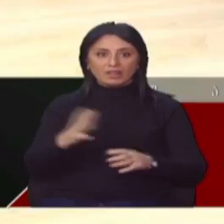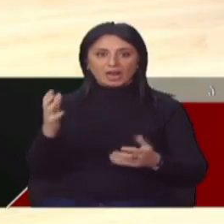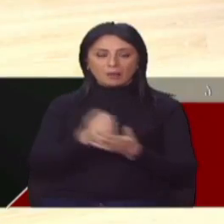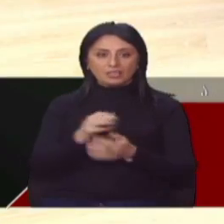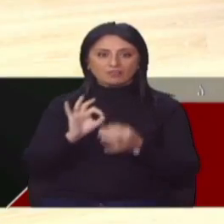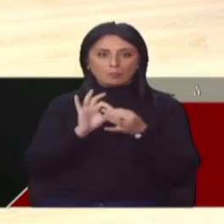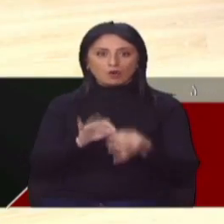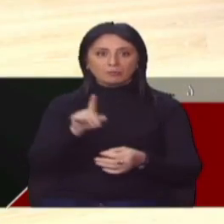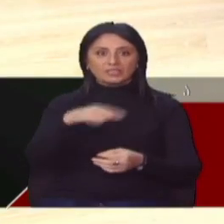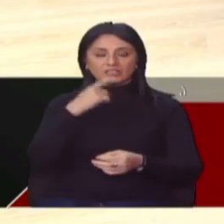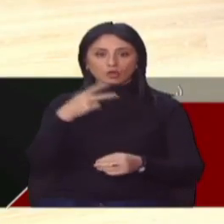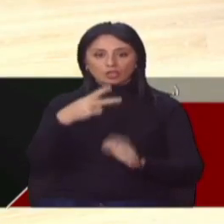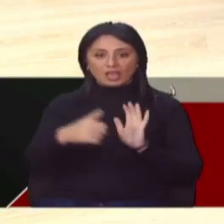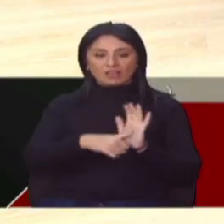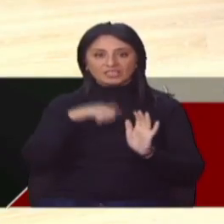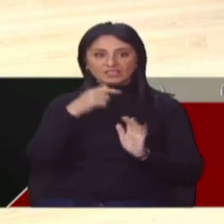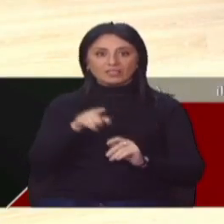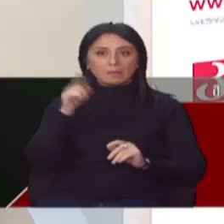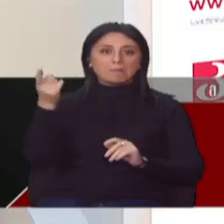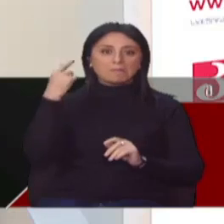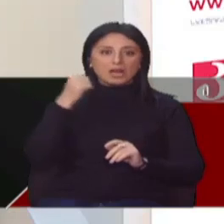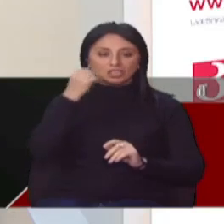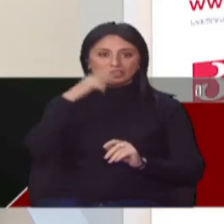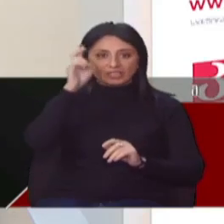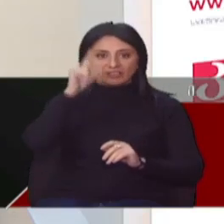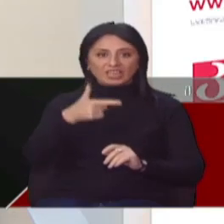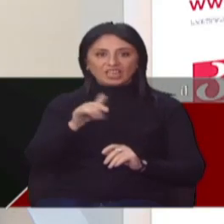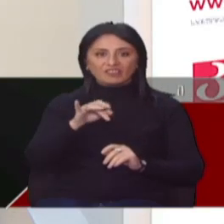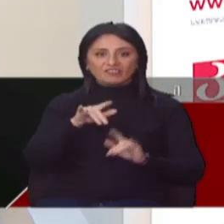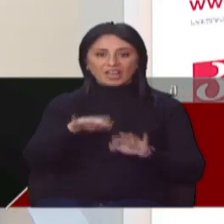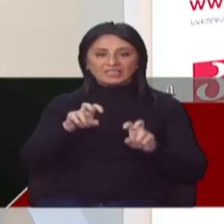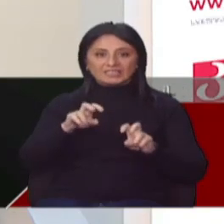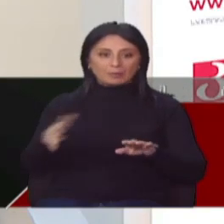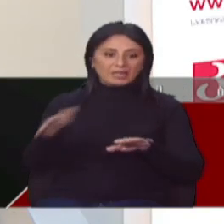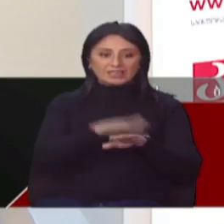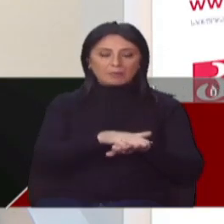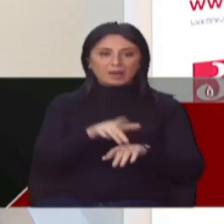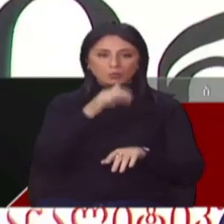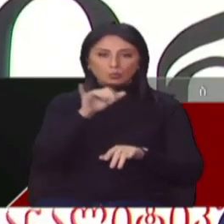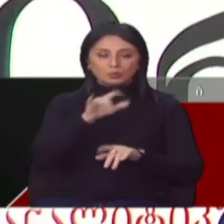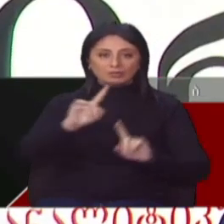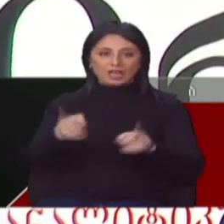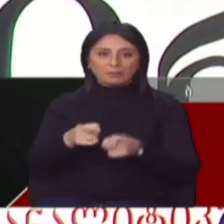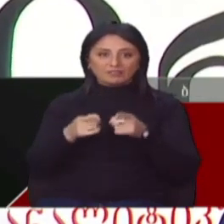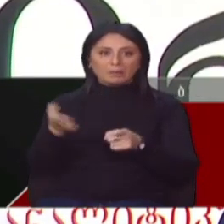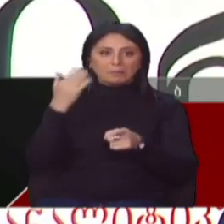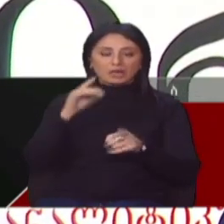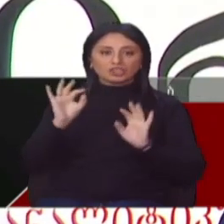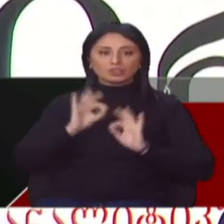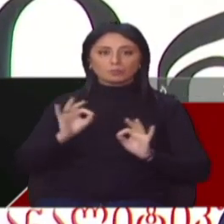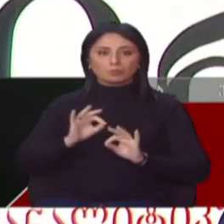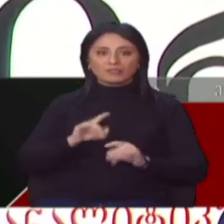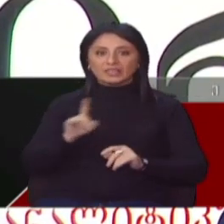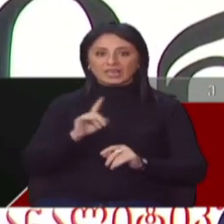გამარჯვებას მოჰყვეს. მისი თქმით 2006 წელს მაშინდელმა ხელისუფლებამ გირგვლიანის საქმის გადასაფარად დააკავა. გვიჩიანის განმარტებით მაშინდელი